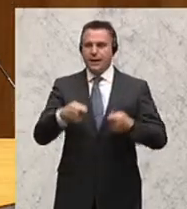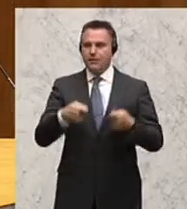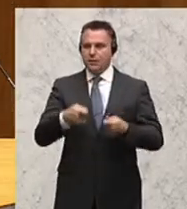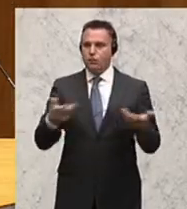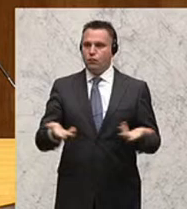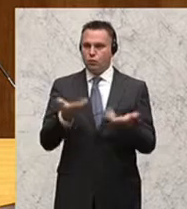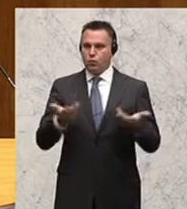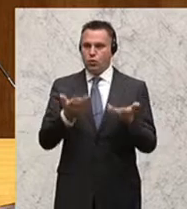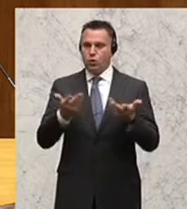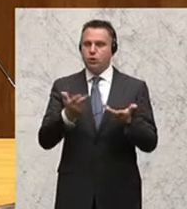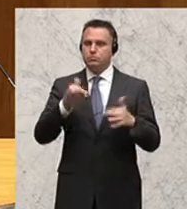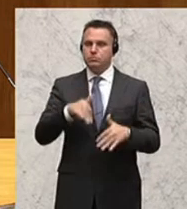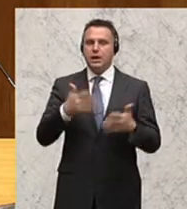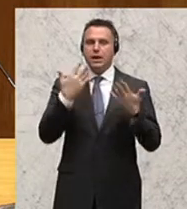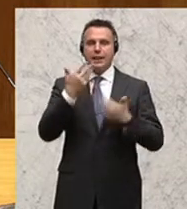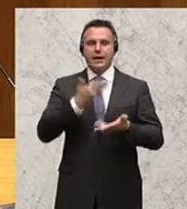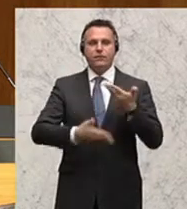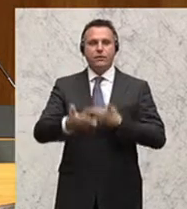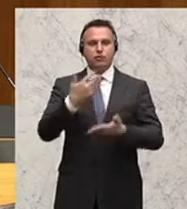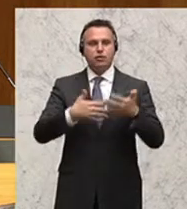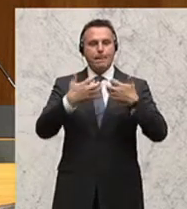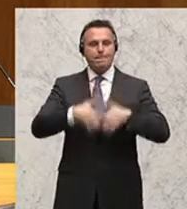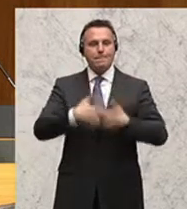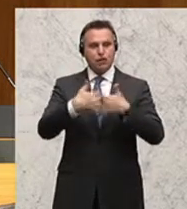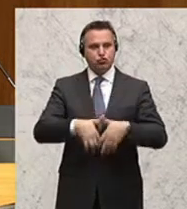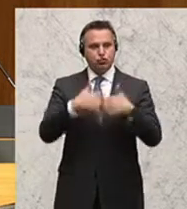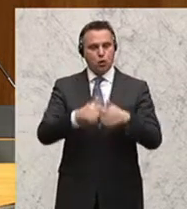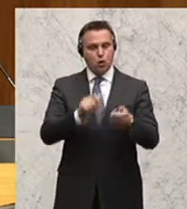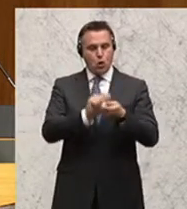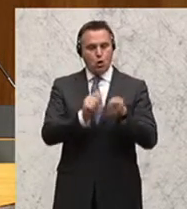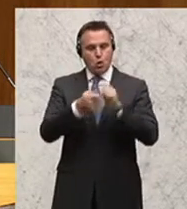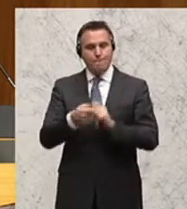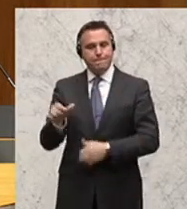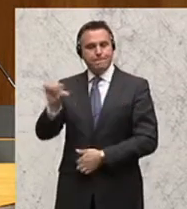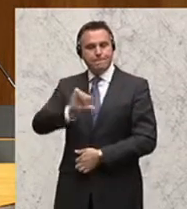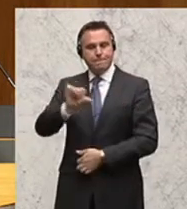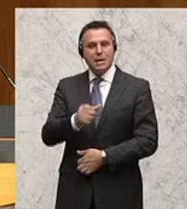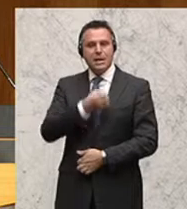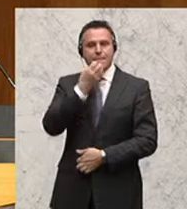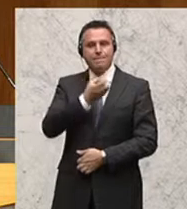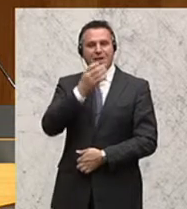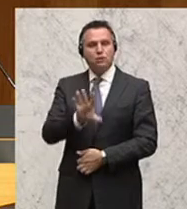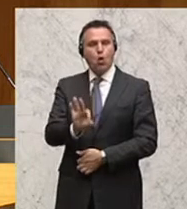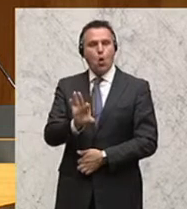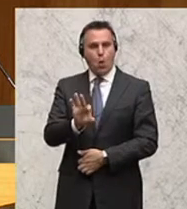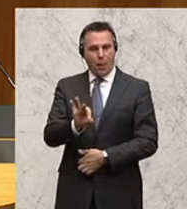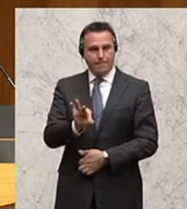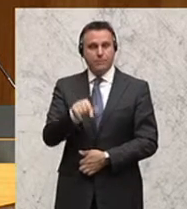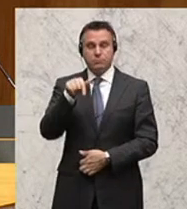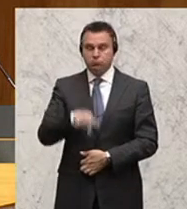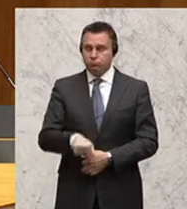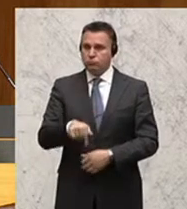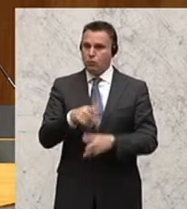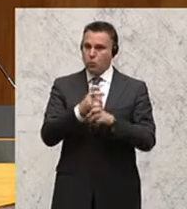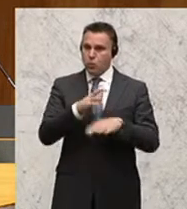Investitionsförderung zur Umrüstung landwirtschaftlicher Maschinen auf Pflanzenölbetrieb. Die heimische Landwirtschaft ist ein